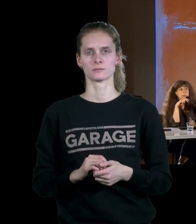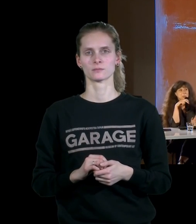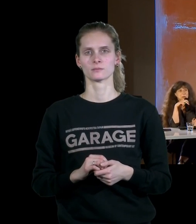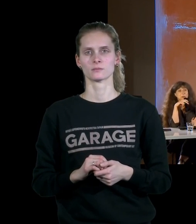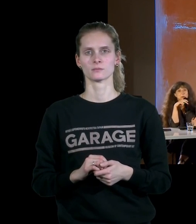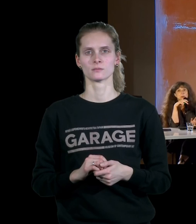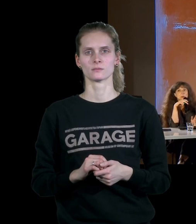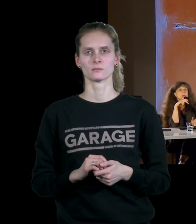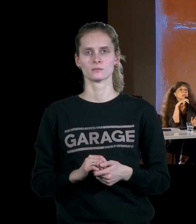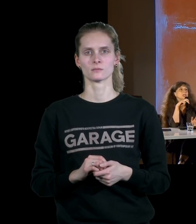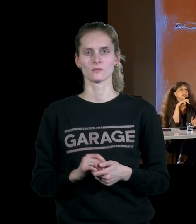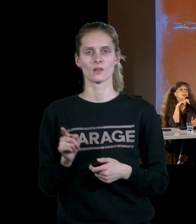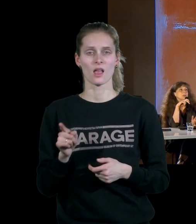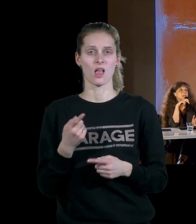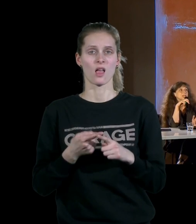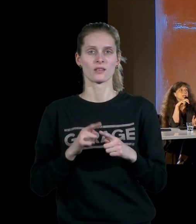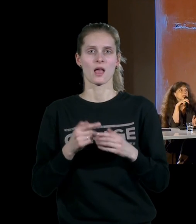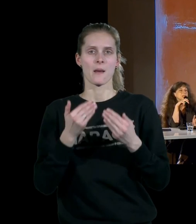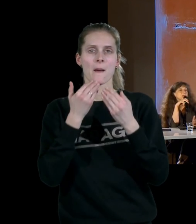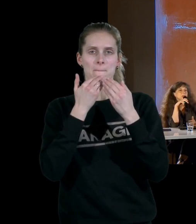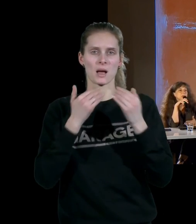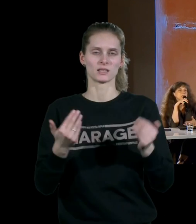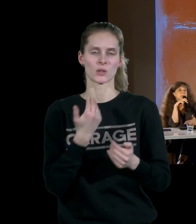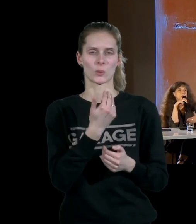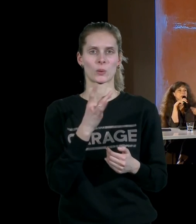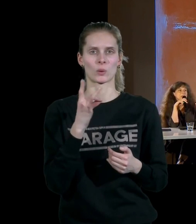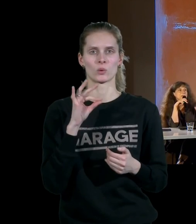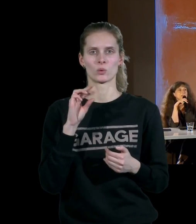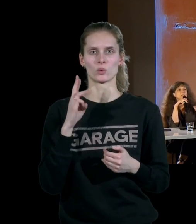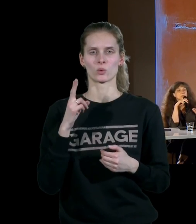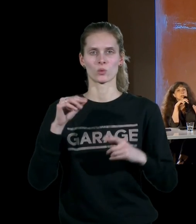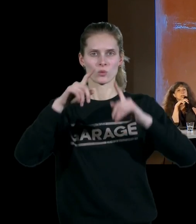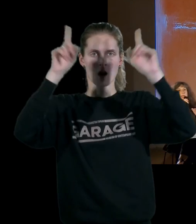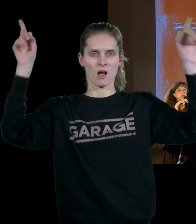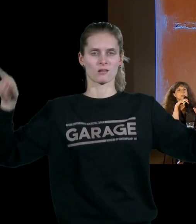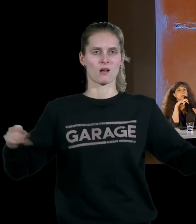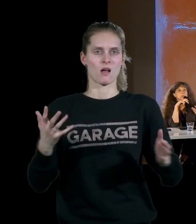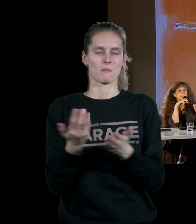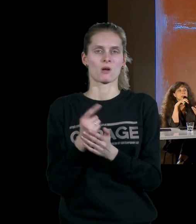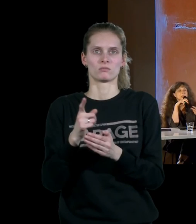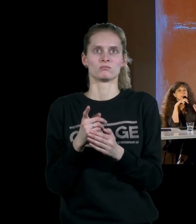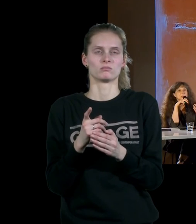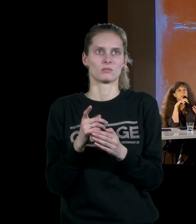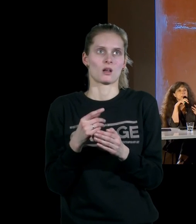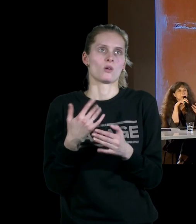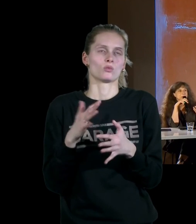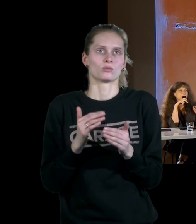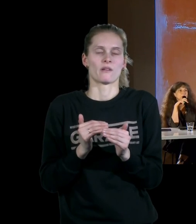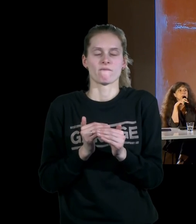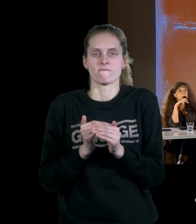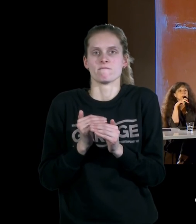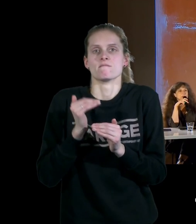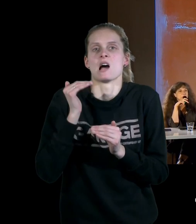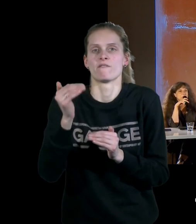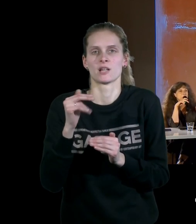последнее полотно Ротко, последняя картина, которая есть некий выход за пределы живописи, выход за пределы полотна,